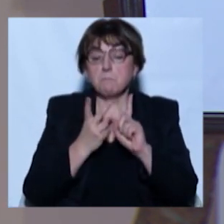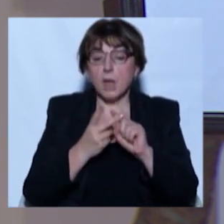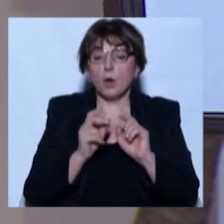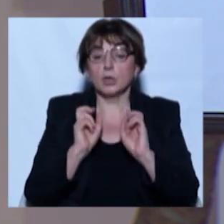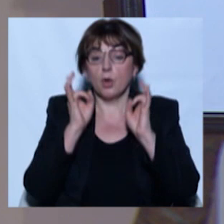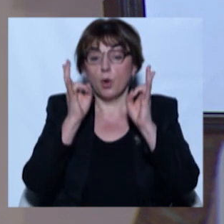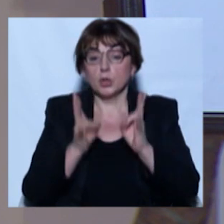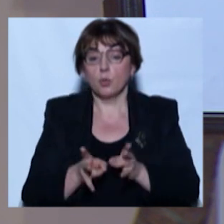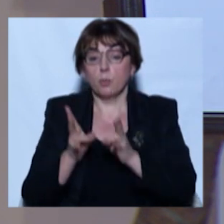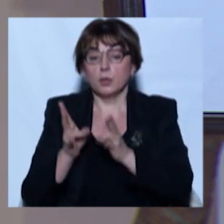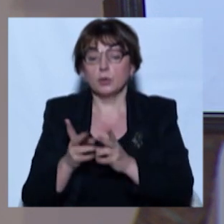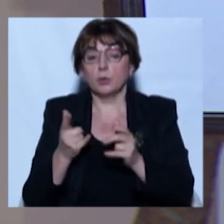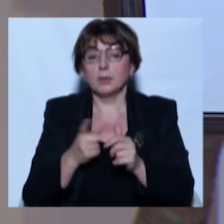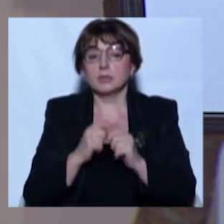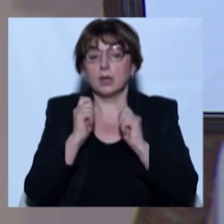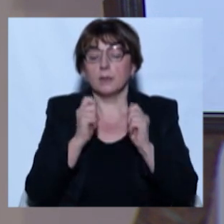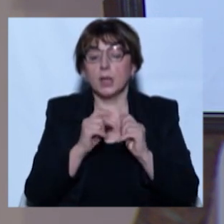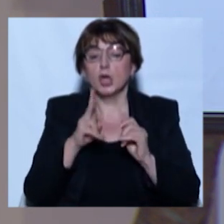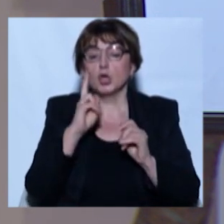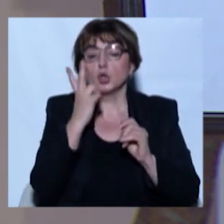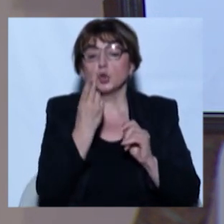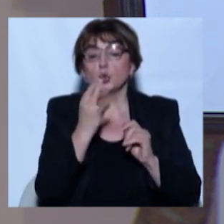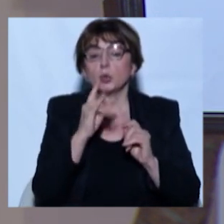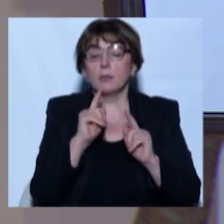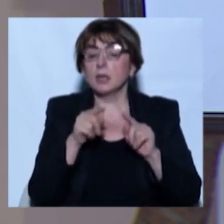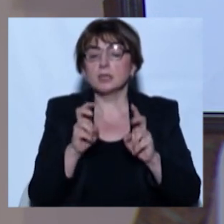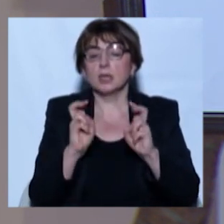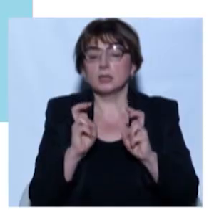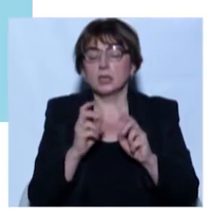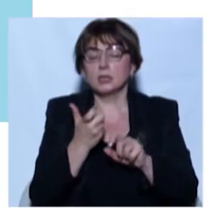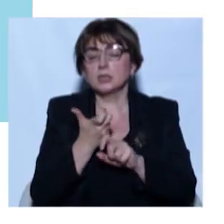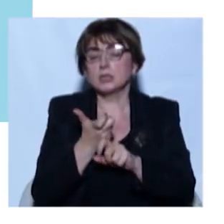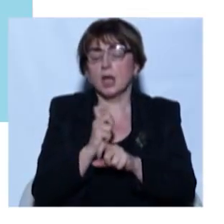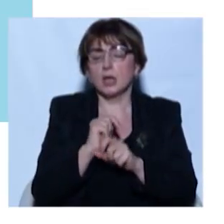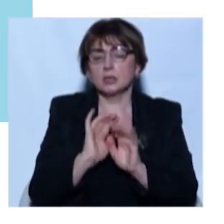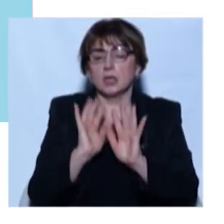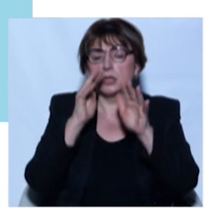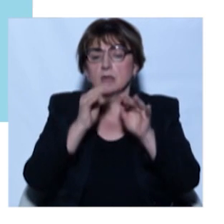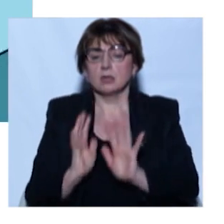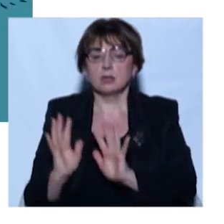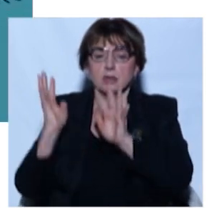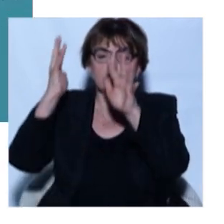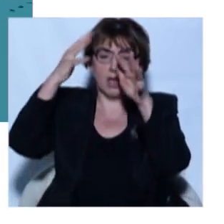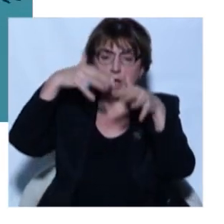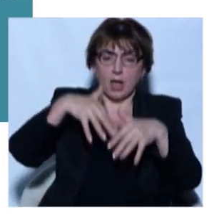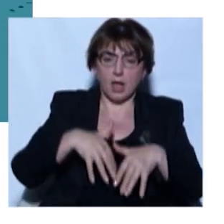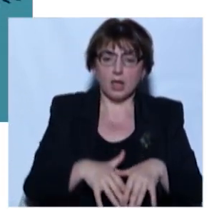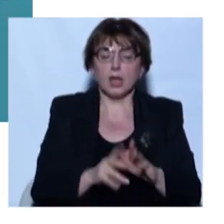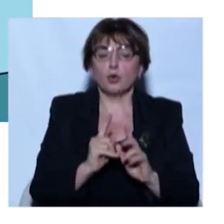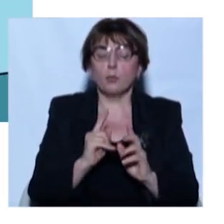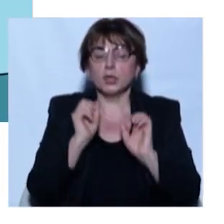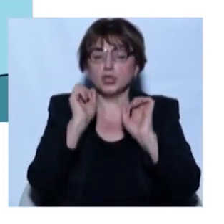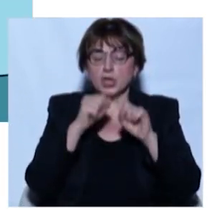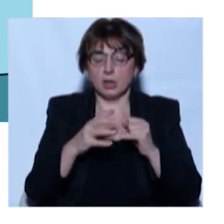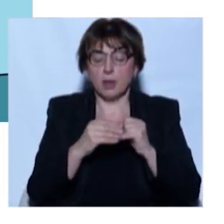უბედურებას, რომელსაც ეწოდება ცუნამი. ანუ ეს არის უზარმაზარი ტალღა, რომელიც ოკეანიდან ამოდის